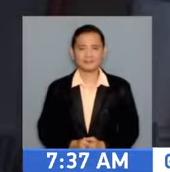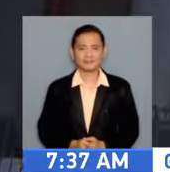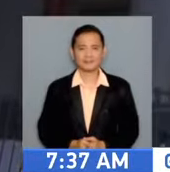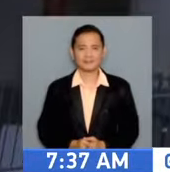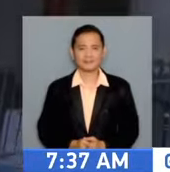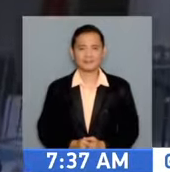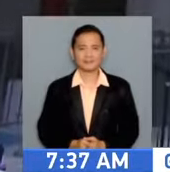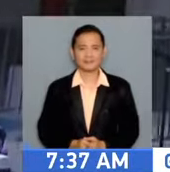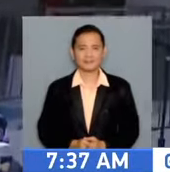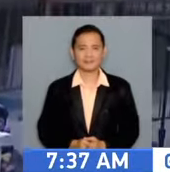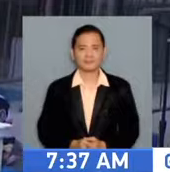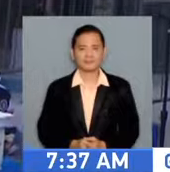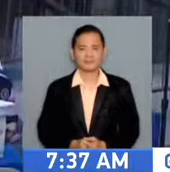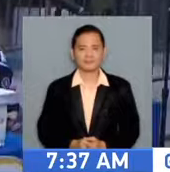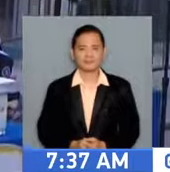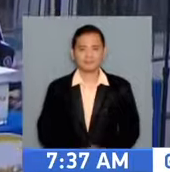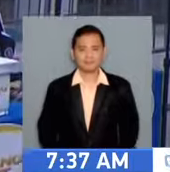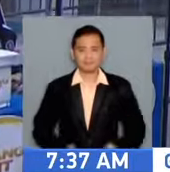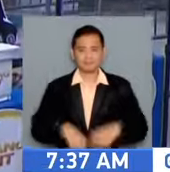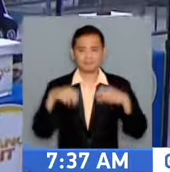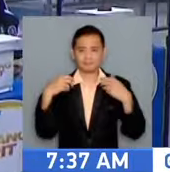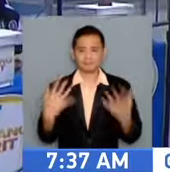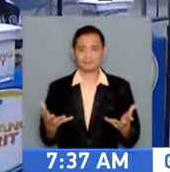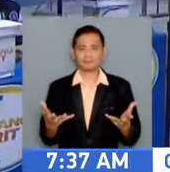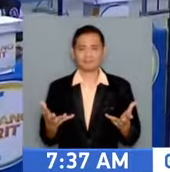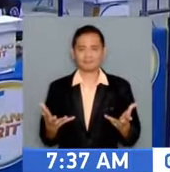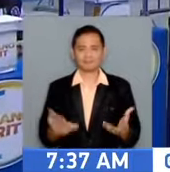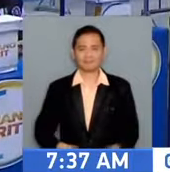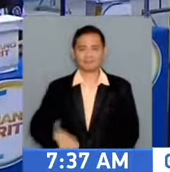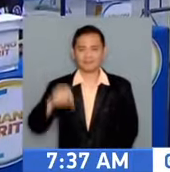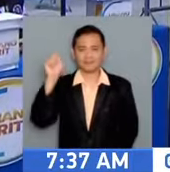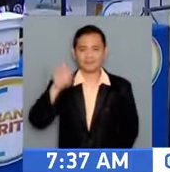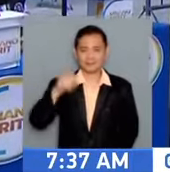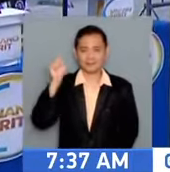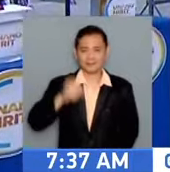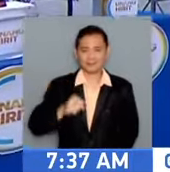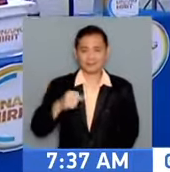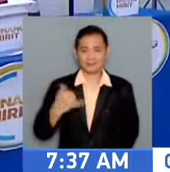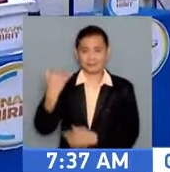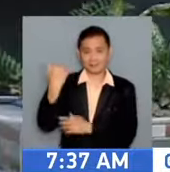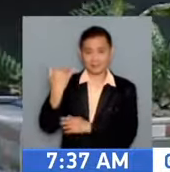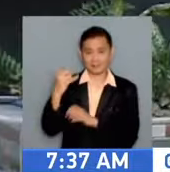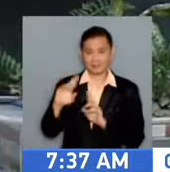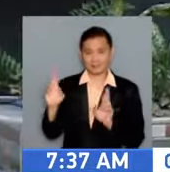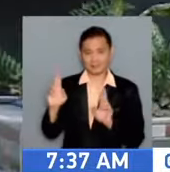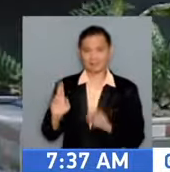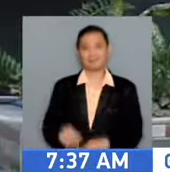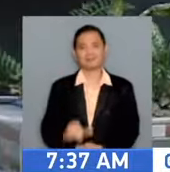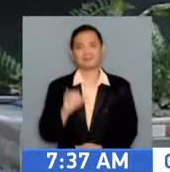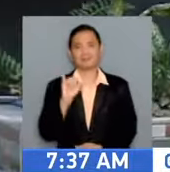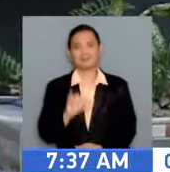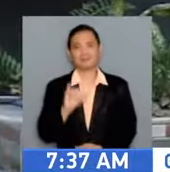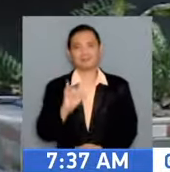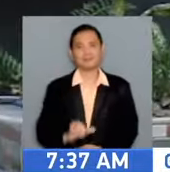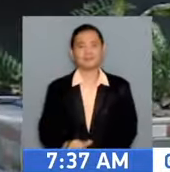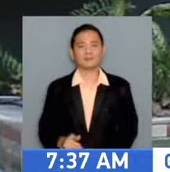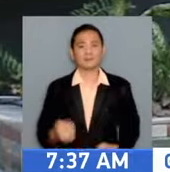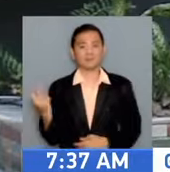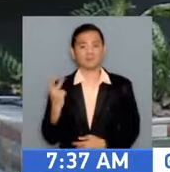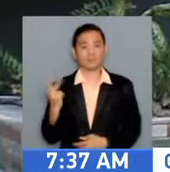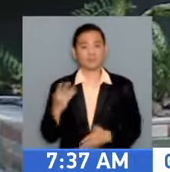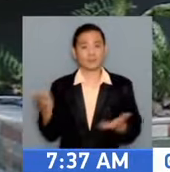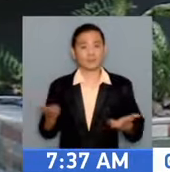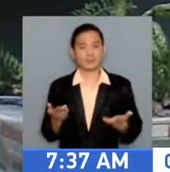Ayan na! Dito na tayo, yay! We are on air, Kim! Good morning, mga kapuso! Balik eskwela na kayo. Nagbabalik ang paboritong segment ng mga